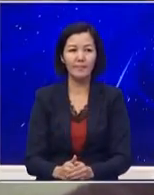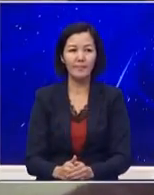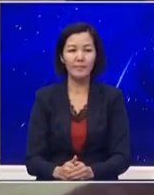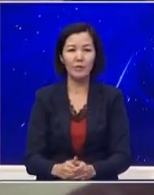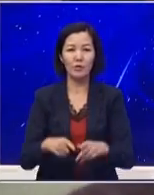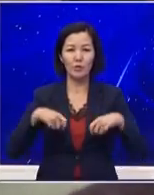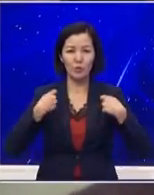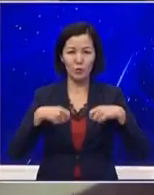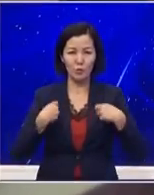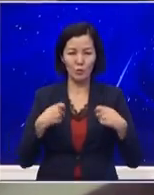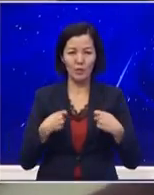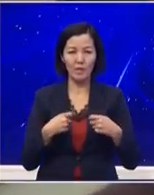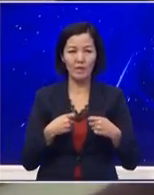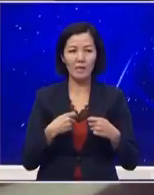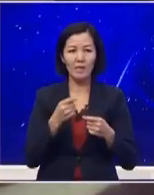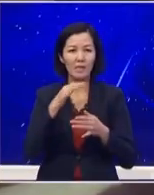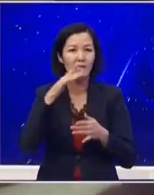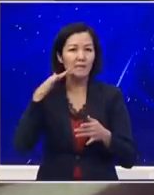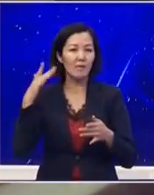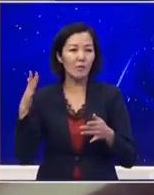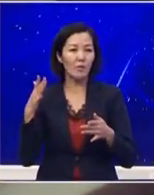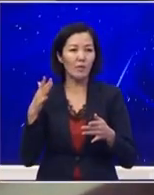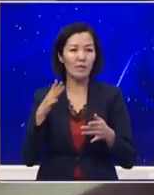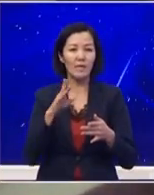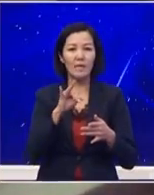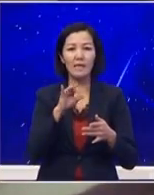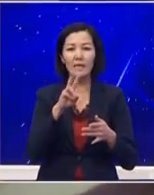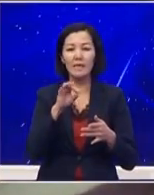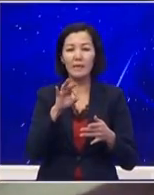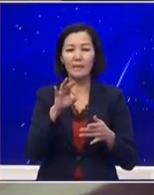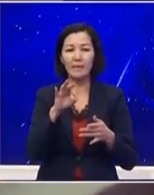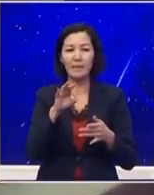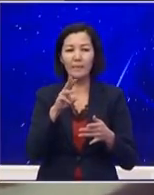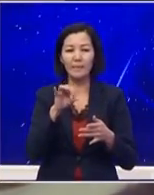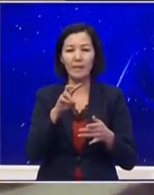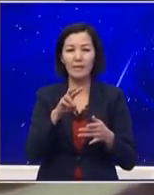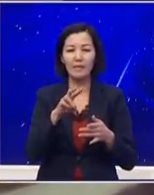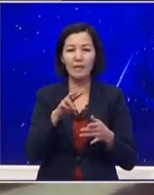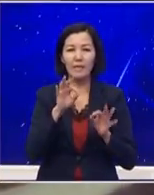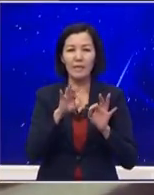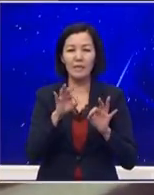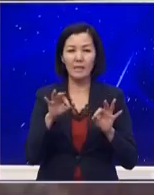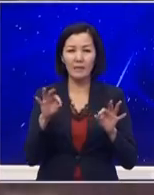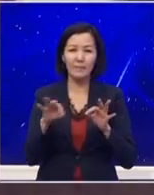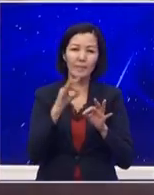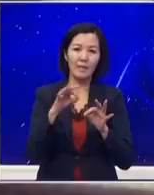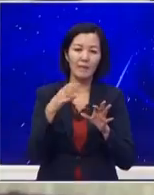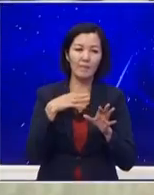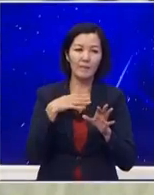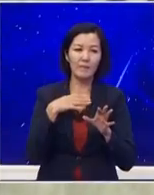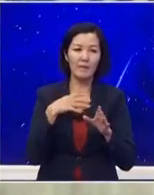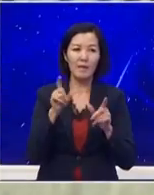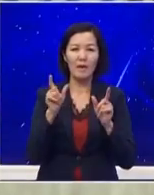Жүнге светной жағынымен, инемен қадап отырамыз. Адам